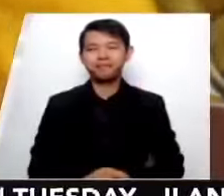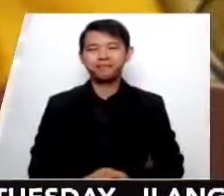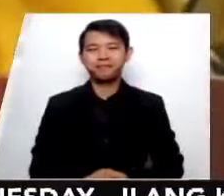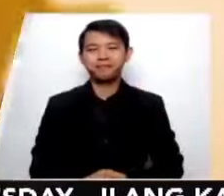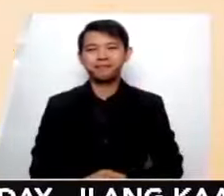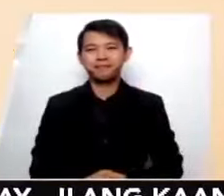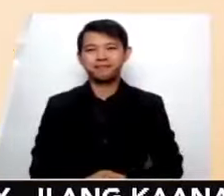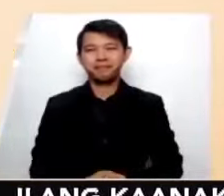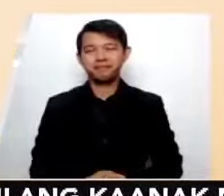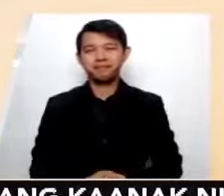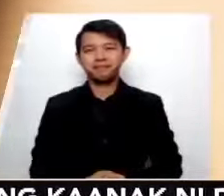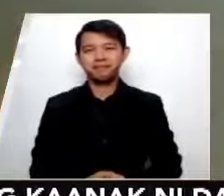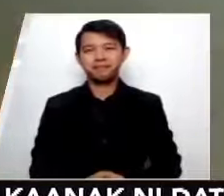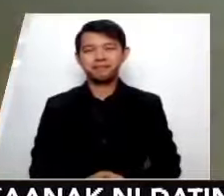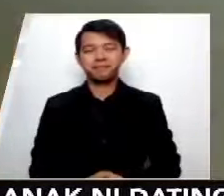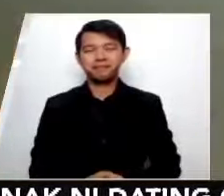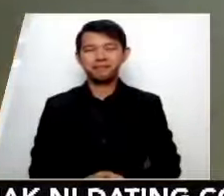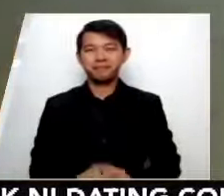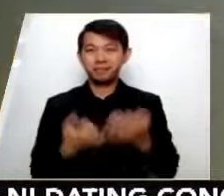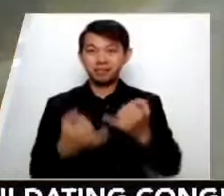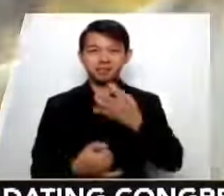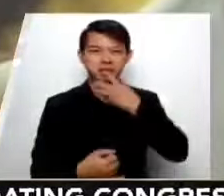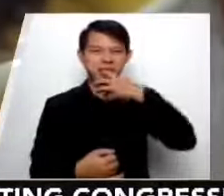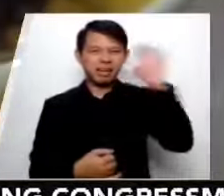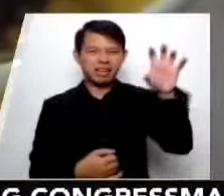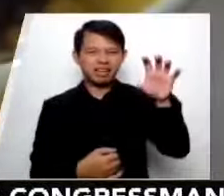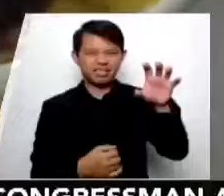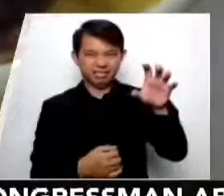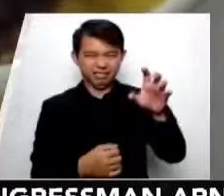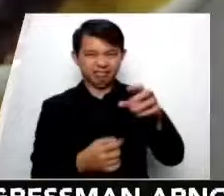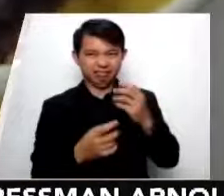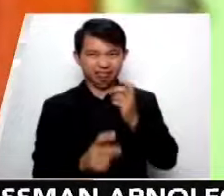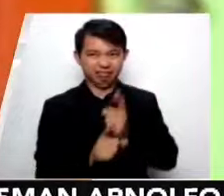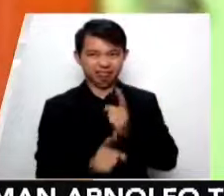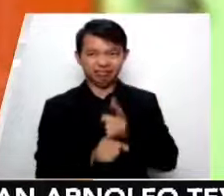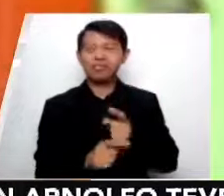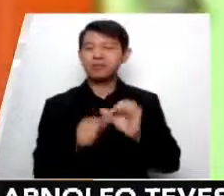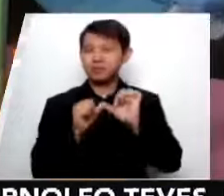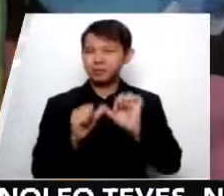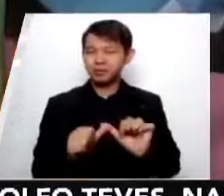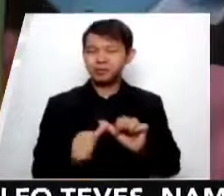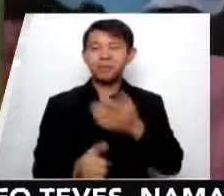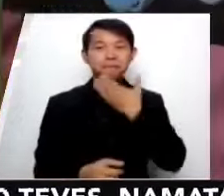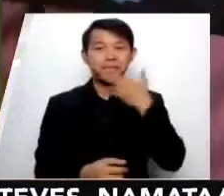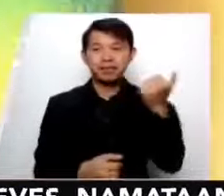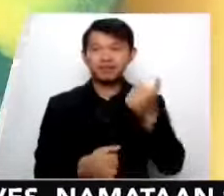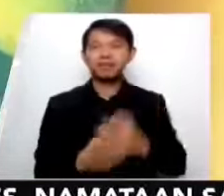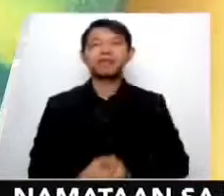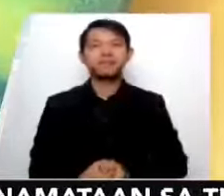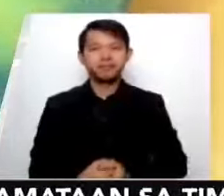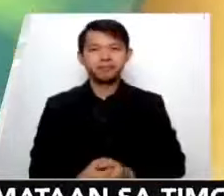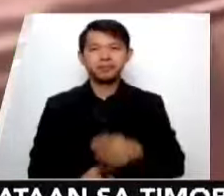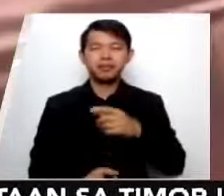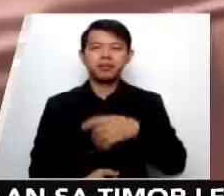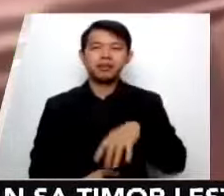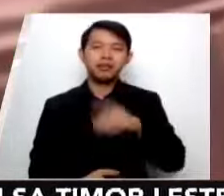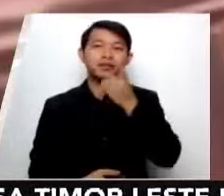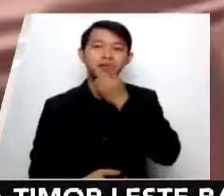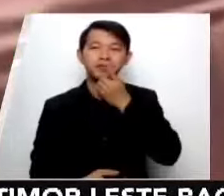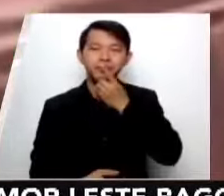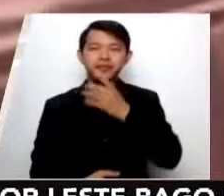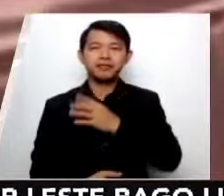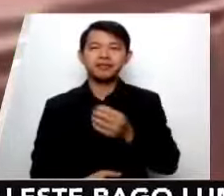Ngayong the heat is extreme, craving ay malalamig na dessert at inumin. Sa nanunuyong lalamunan,